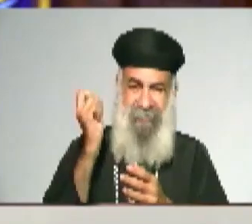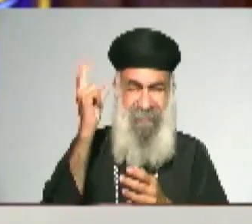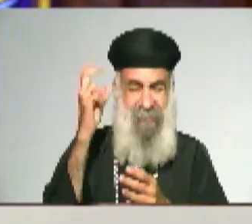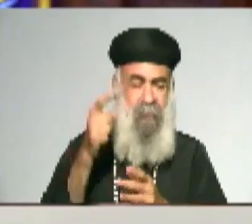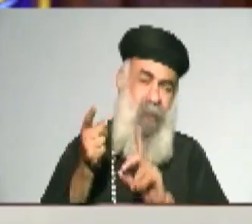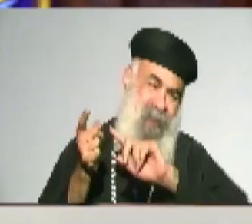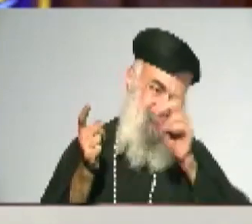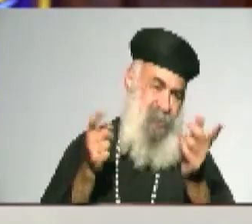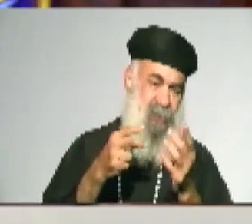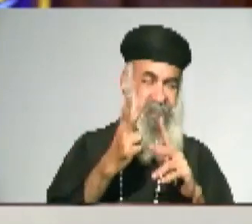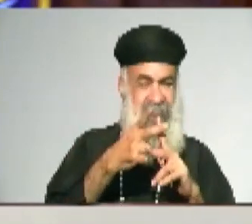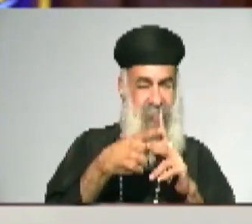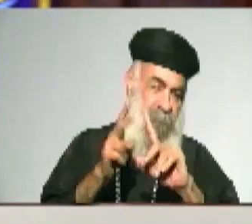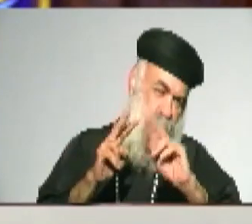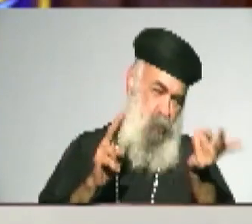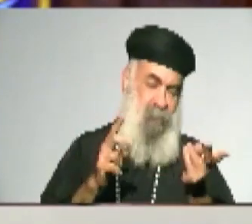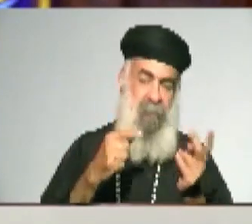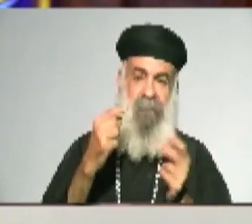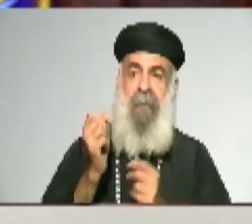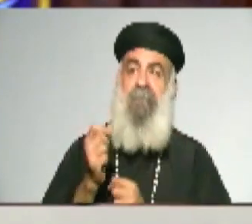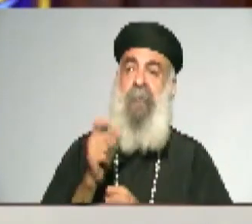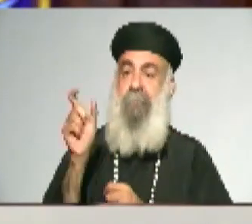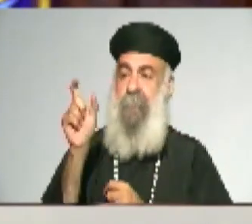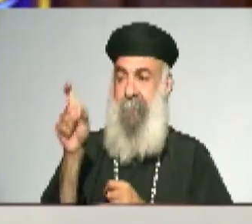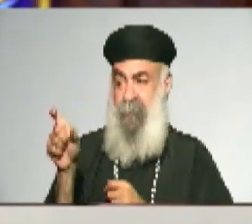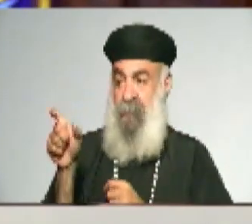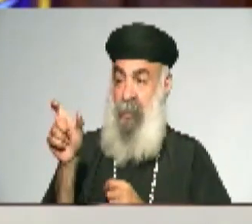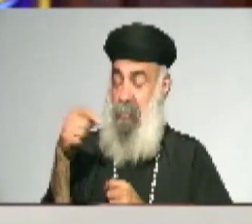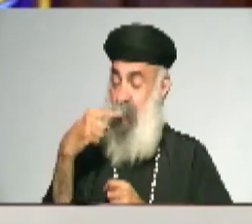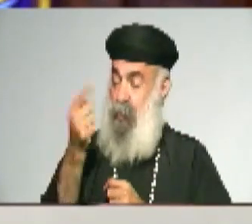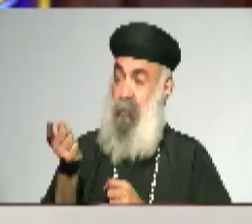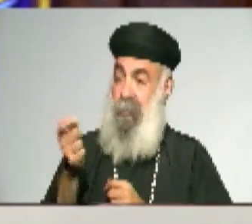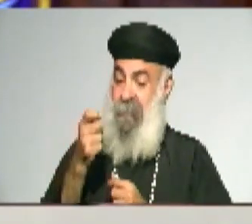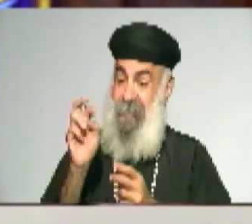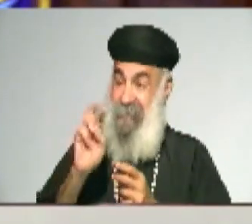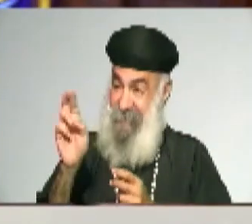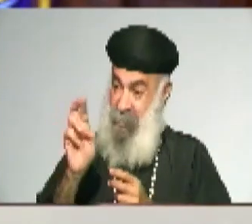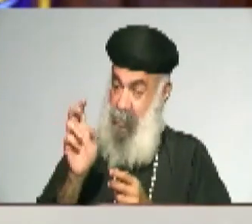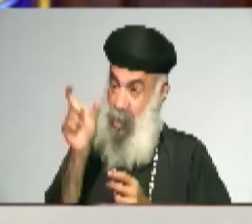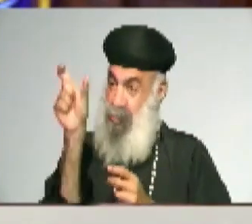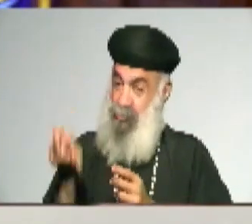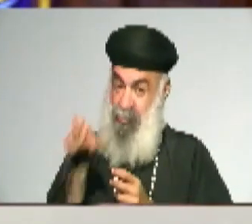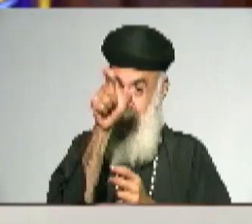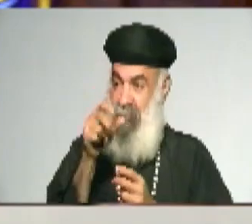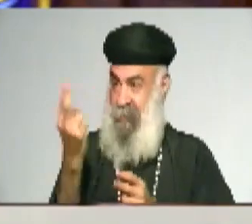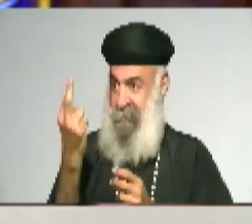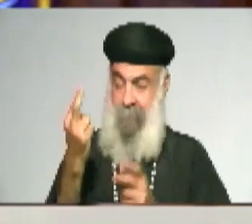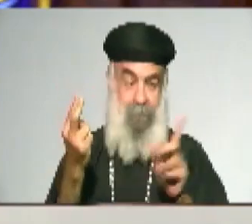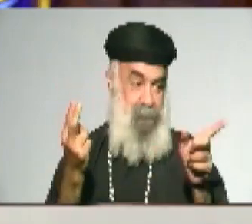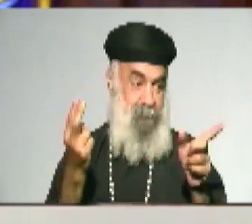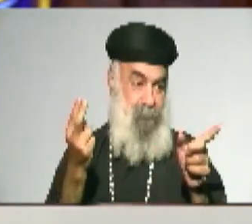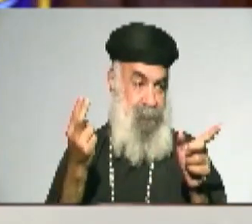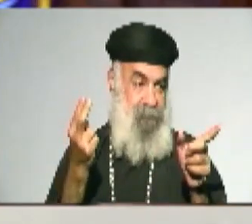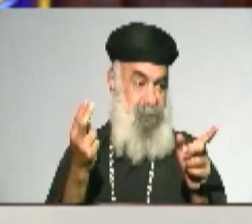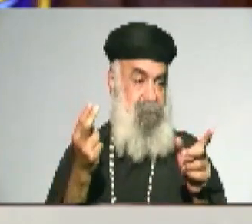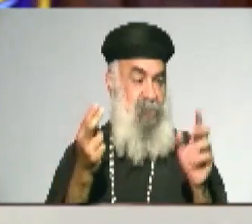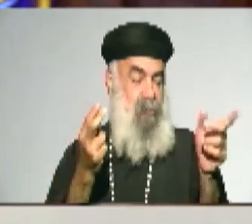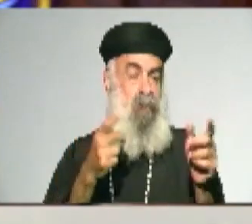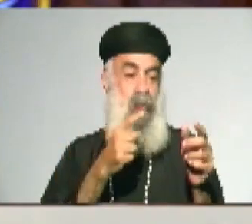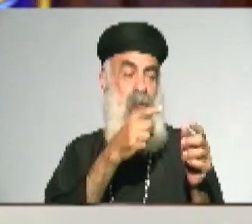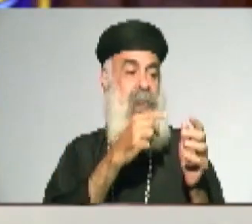والخلقدونيين؟ هو نسطور قال إن المسيح شخصين، الخلقدونيين بيقول المسيح